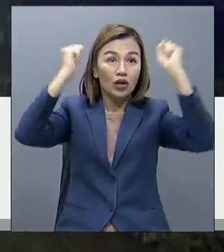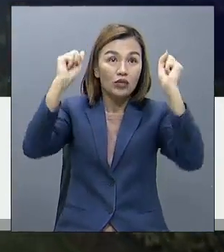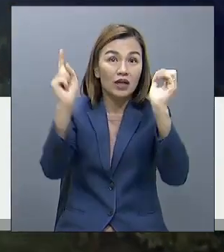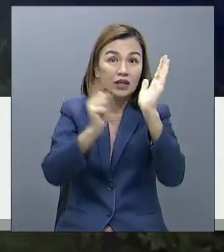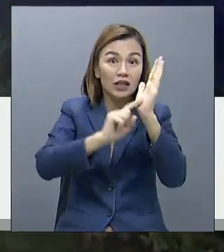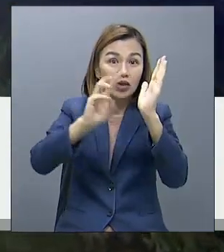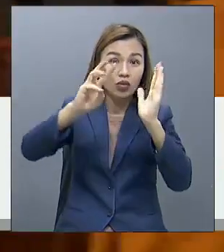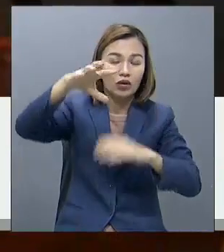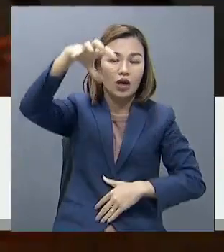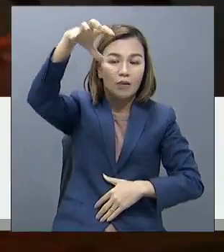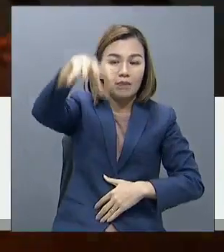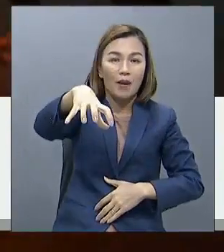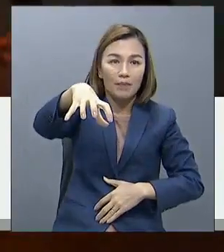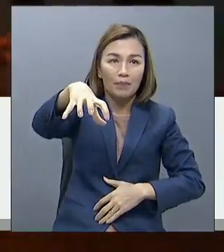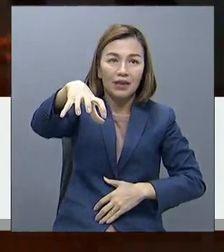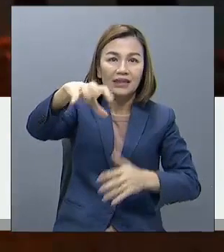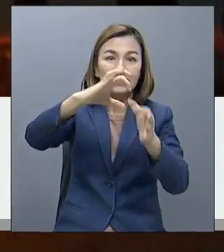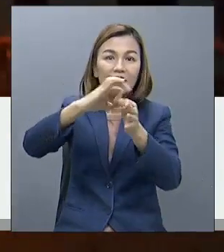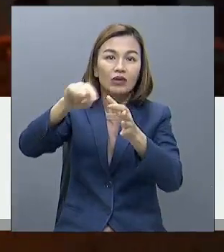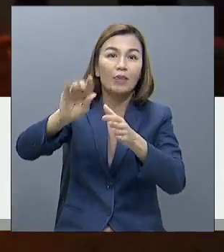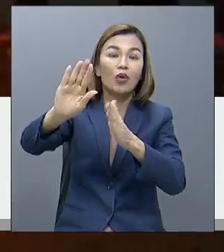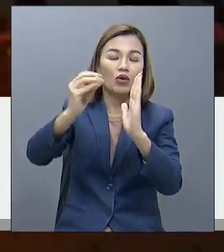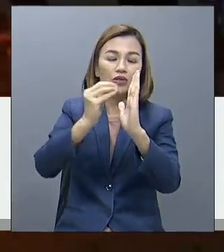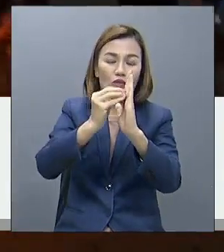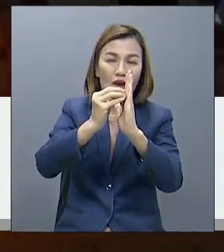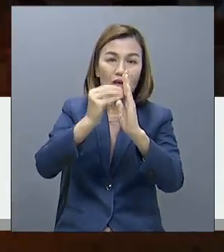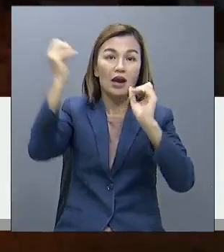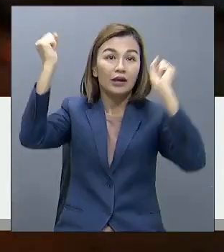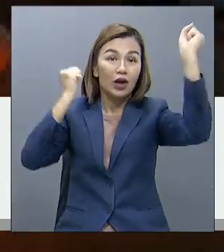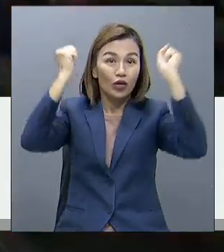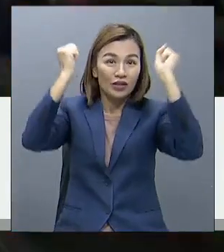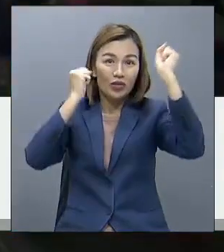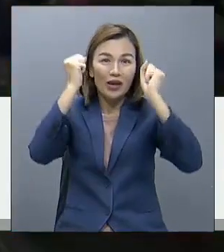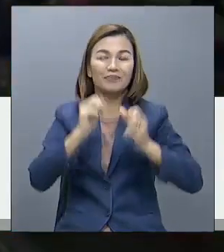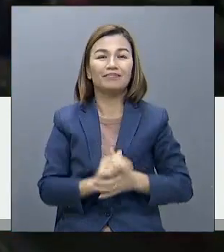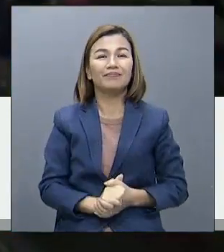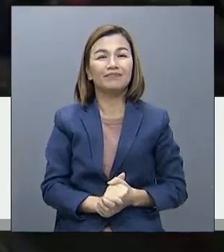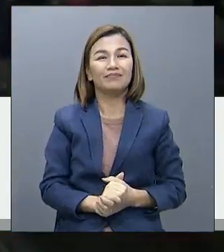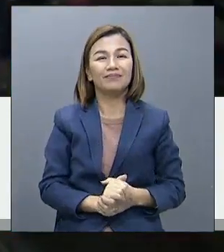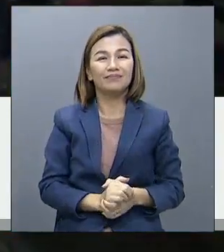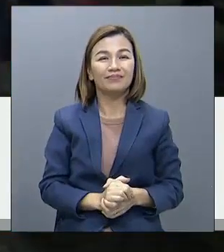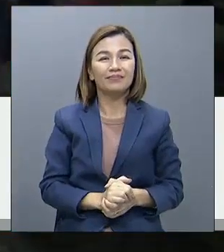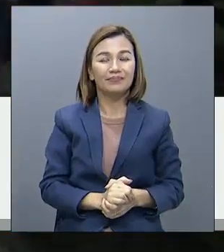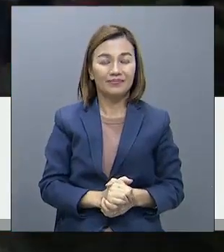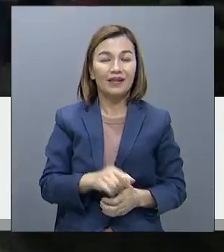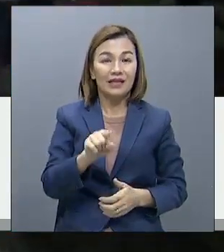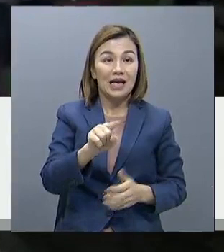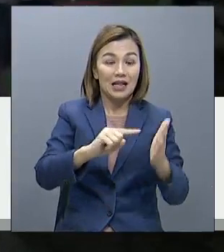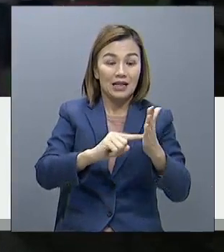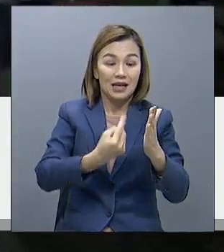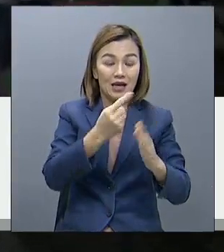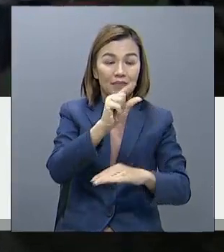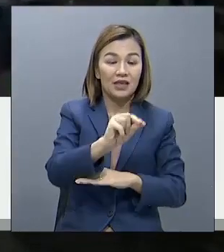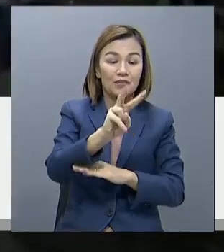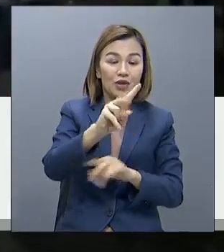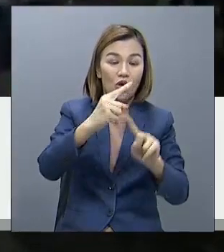ะมังกรฟ้าอุทยานสวรรค์จัดขึ้นที่บริเวณอุทยานสวรรค์จังหวัดนครสวรรค์ซึ่งงานนี้จะจัดขึ้นตั้งแต่วันที่22ธัน